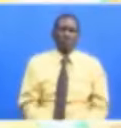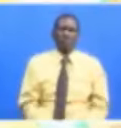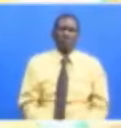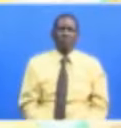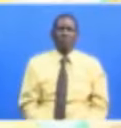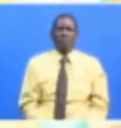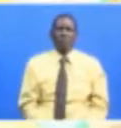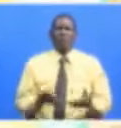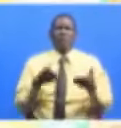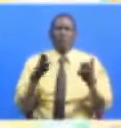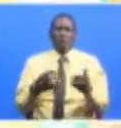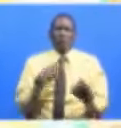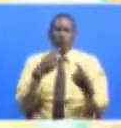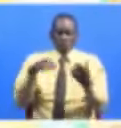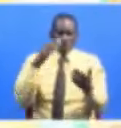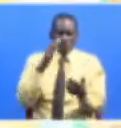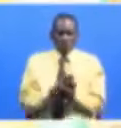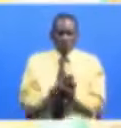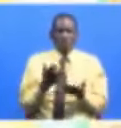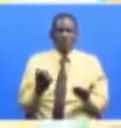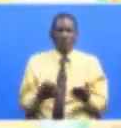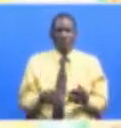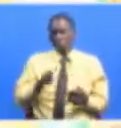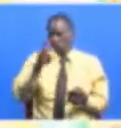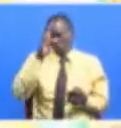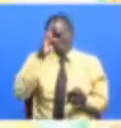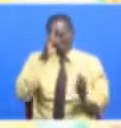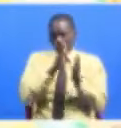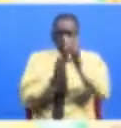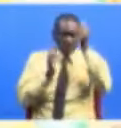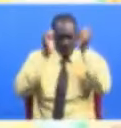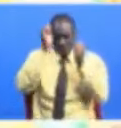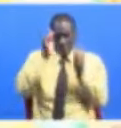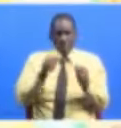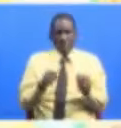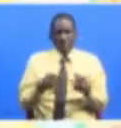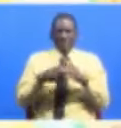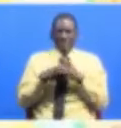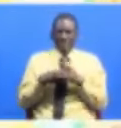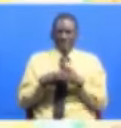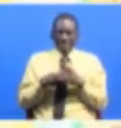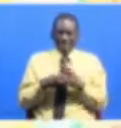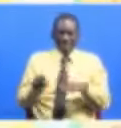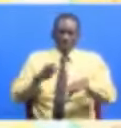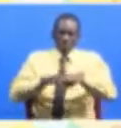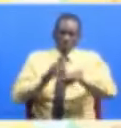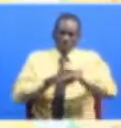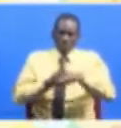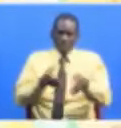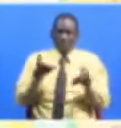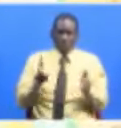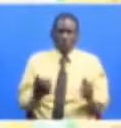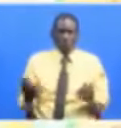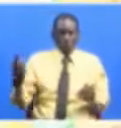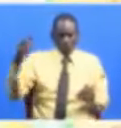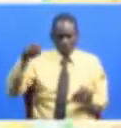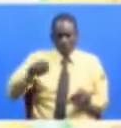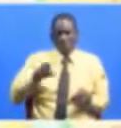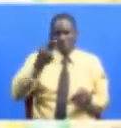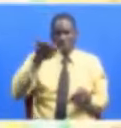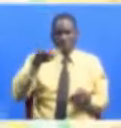Na kusema ukweli, polisi na jeshi walianza mapema, lakini kwa saizi tumekuja katika